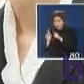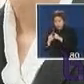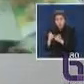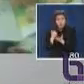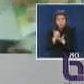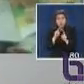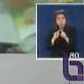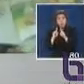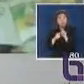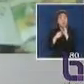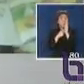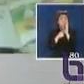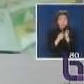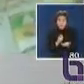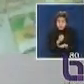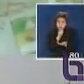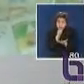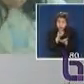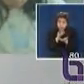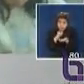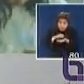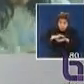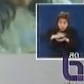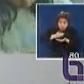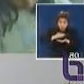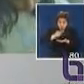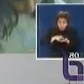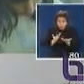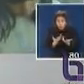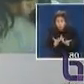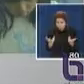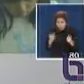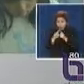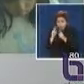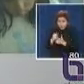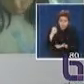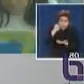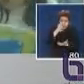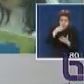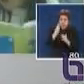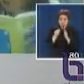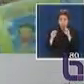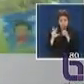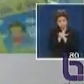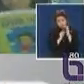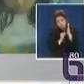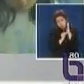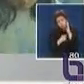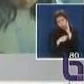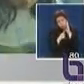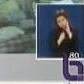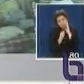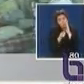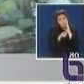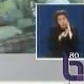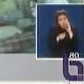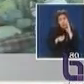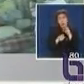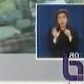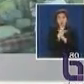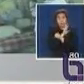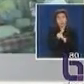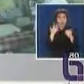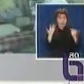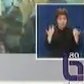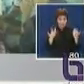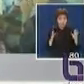ช่นอาหารเครื่องใช้ที่จำเป็นให้ทั่วถึงทุกพื้นที่พร้อมทั้งช่วยเสริ